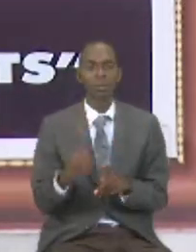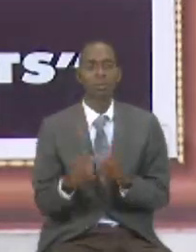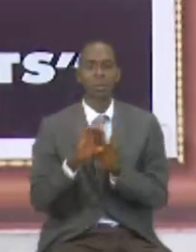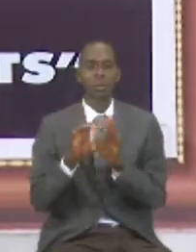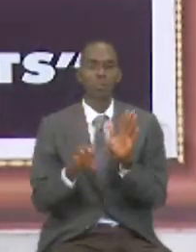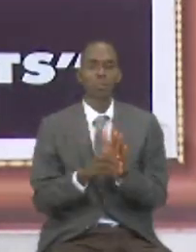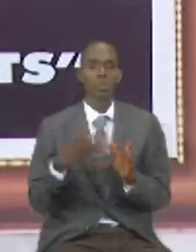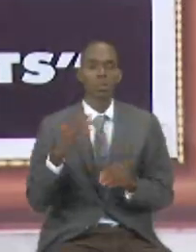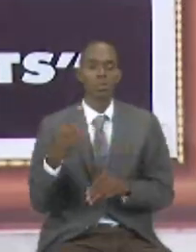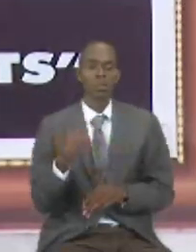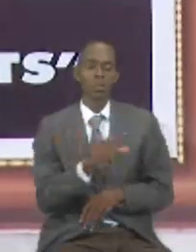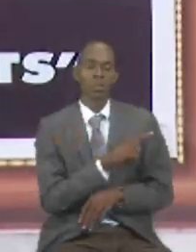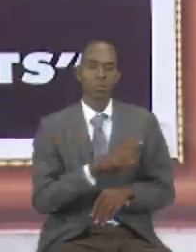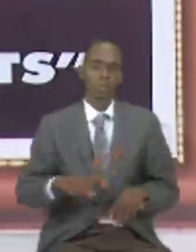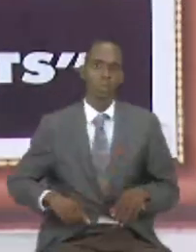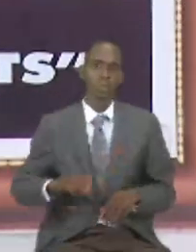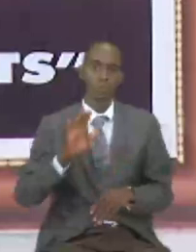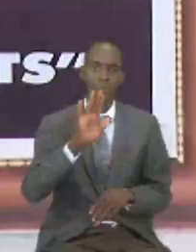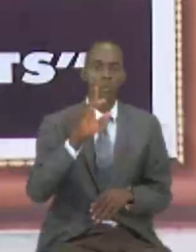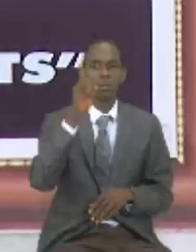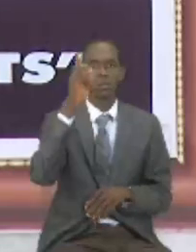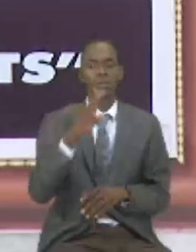les commandements de l'Éternel votre Dieu.